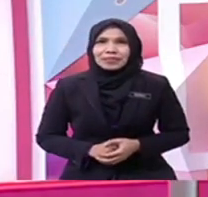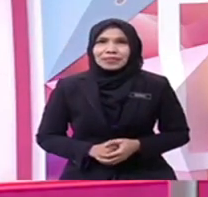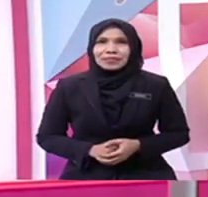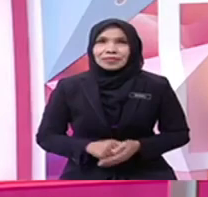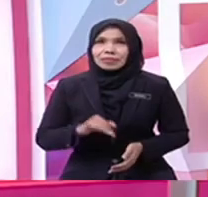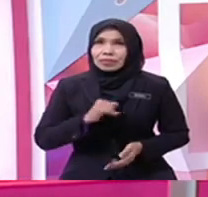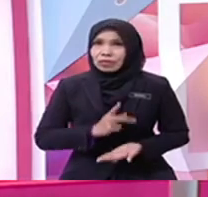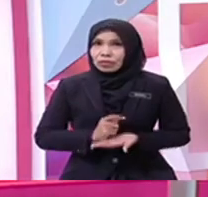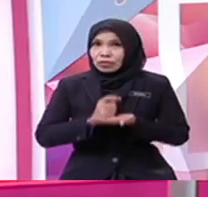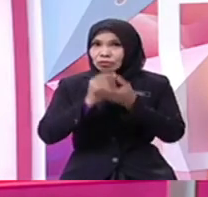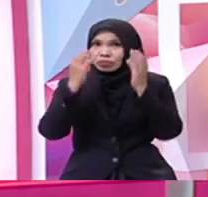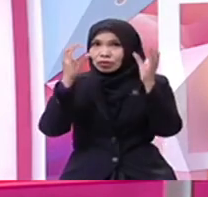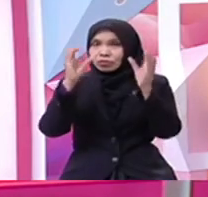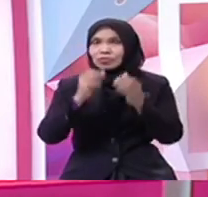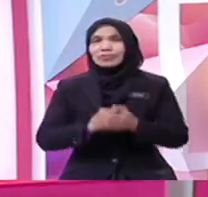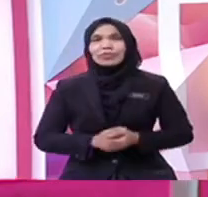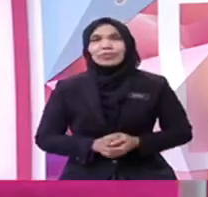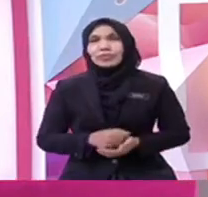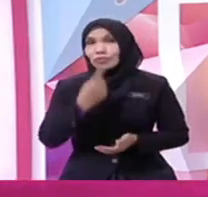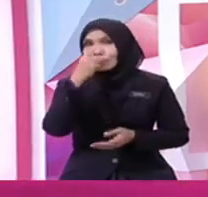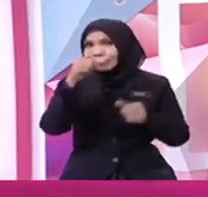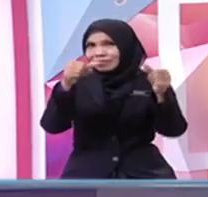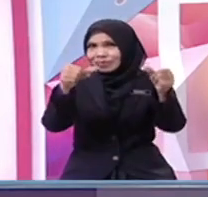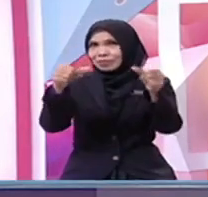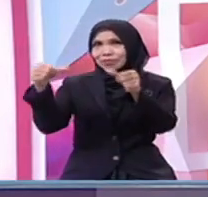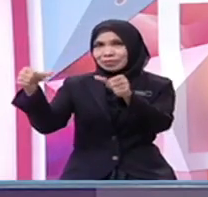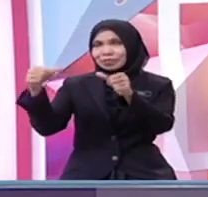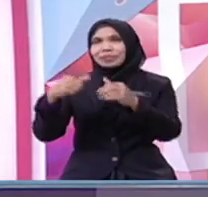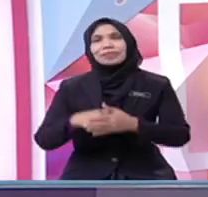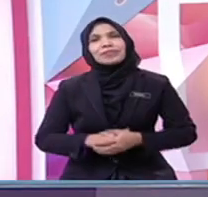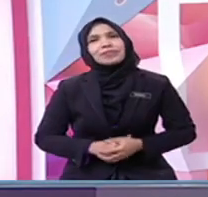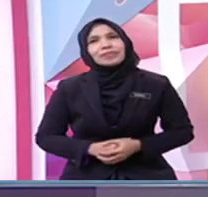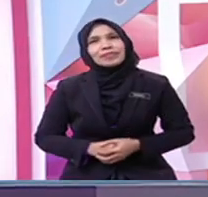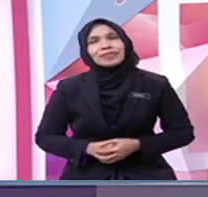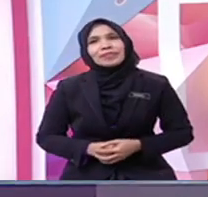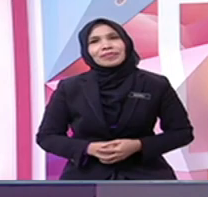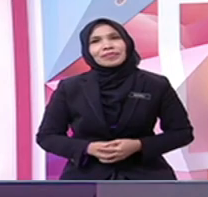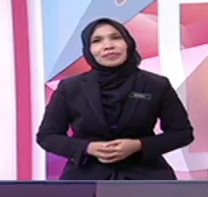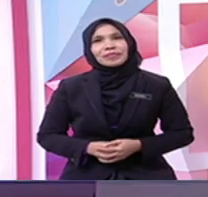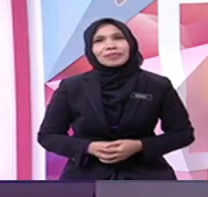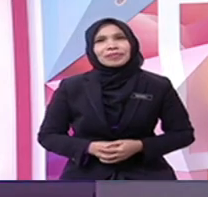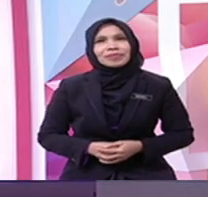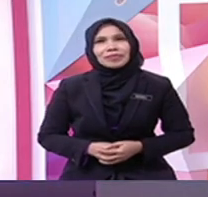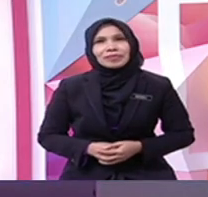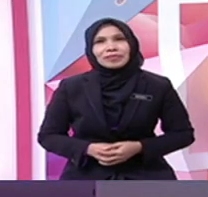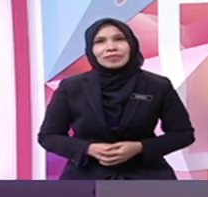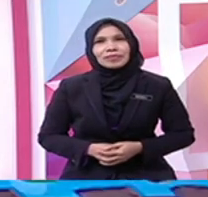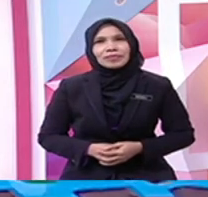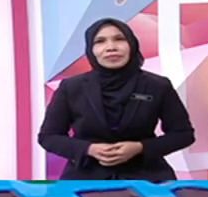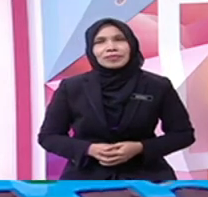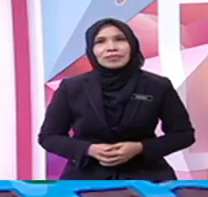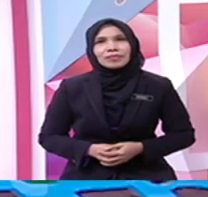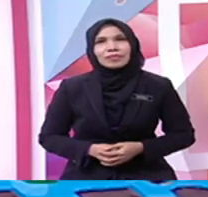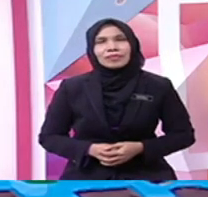tolong Teguh tampil di sini oke oke sebaiknya saya untuk oke itu gaya hidup